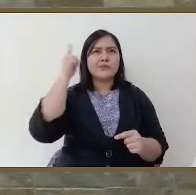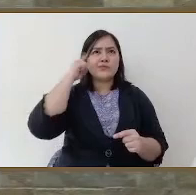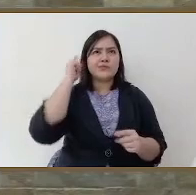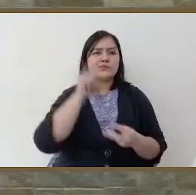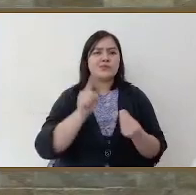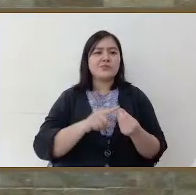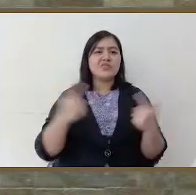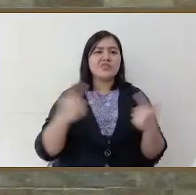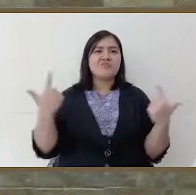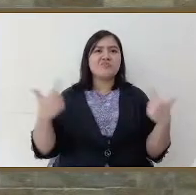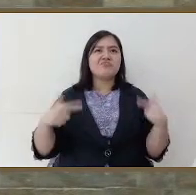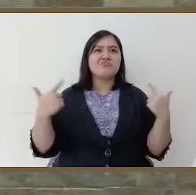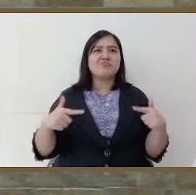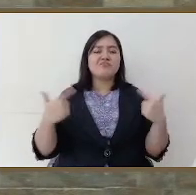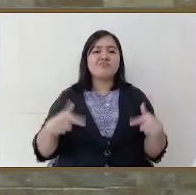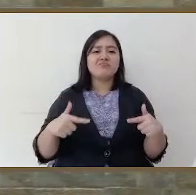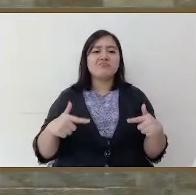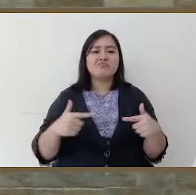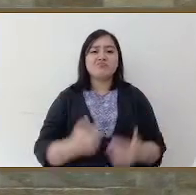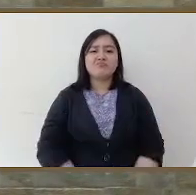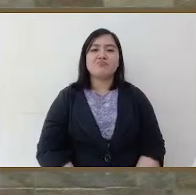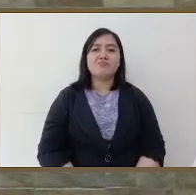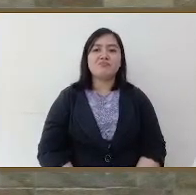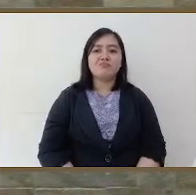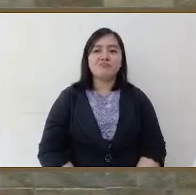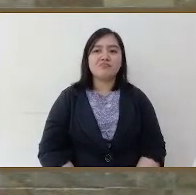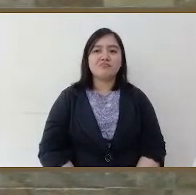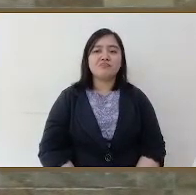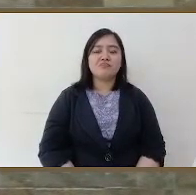Pero ibang giyera ang inisip mo.